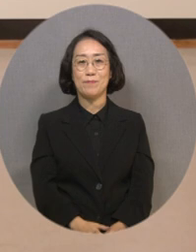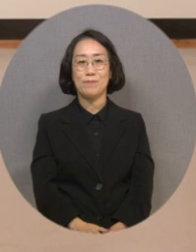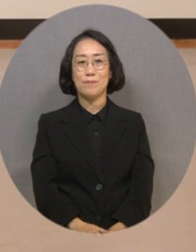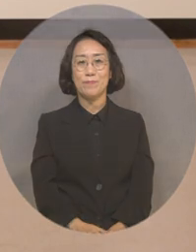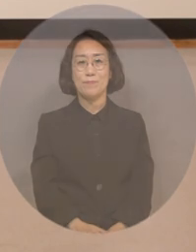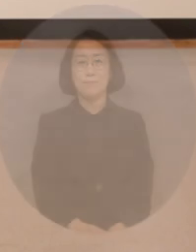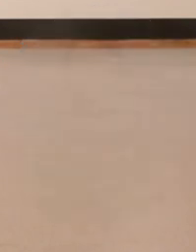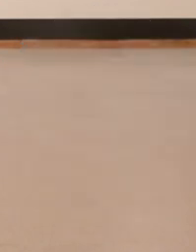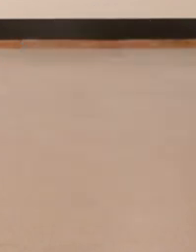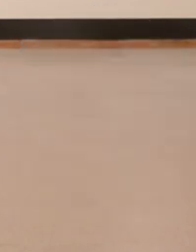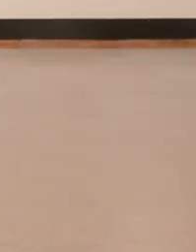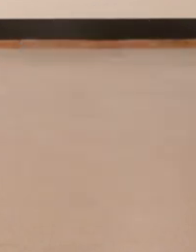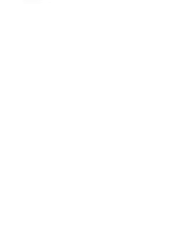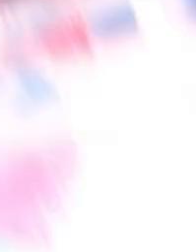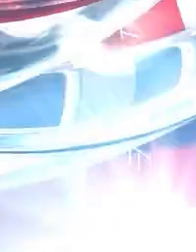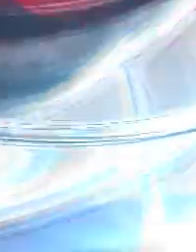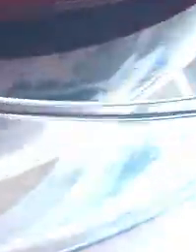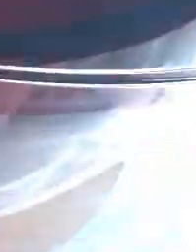김채리입니다.